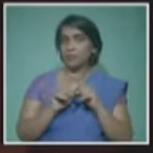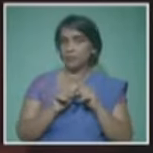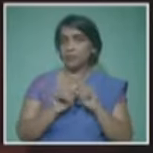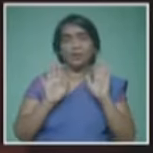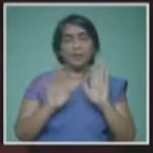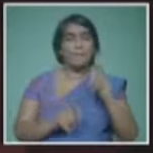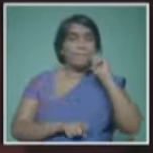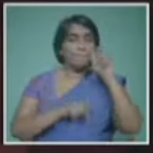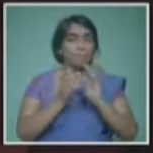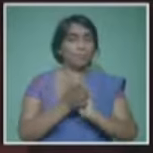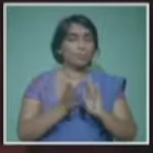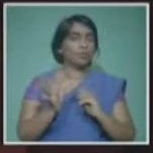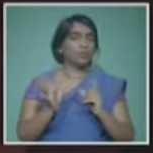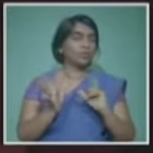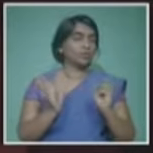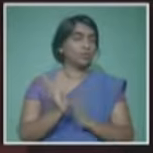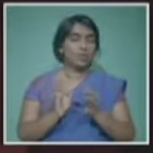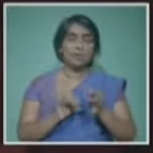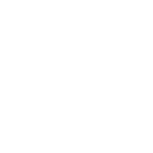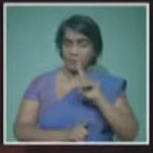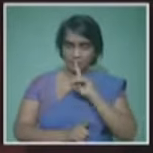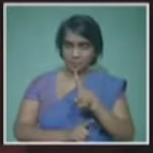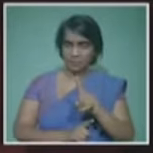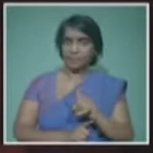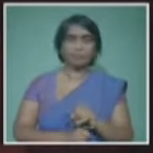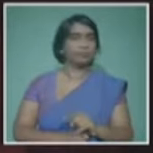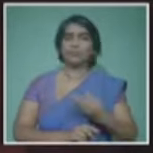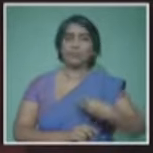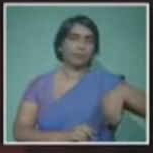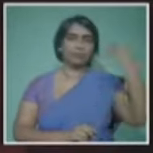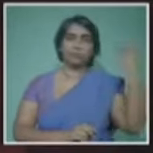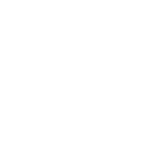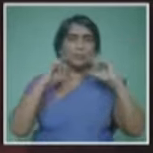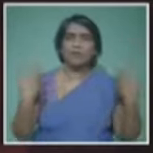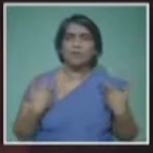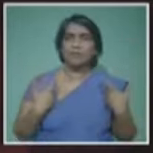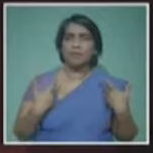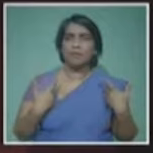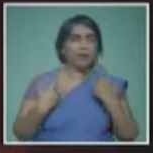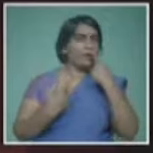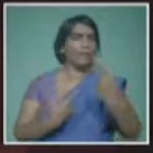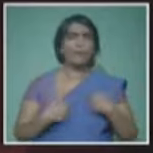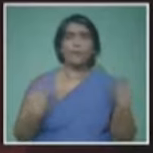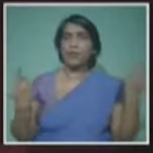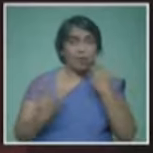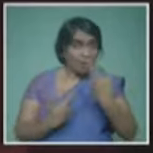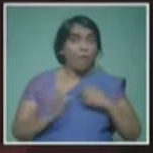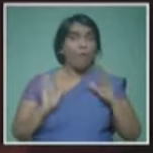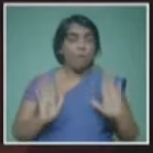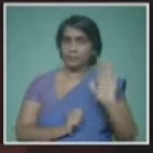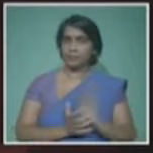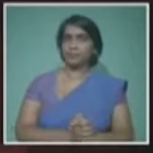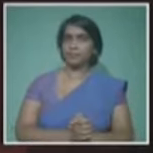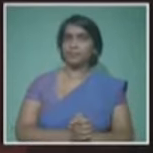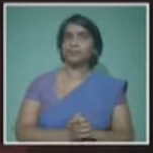දැන් මහජන උපයෝගිතා කොමිසමේ සභාපතිවරයා කියනවා එහෙම වැඩි කිරීමක් ගැන ඒගොල්ලෝ දන්නෙත් නැහැ ඒගොල්ලෝගෙන් අහලා තමයි මේක ක්‍රියාත්මක කරන්න ඕනේ කියන